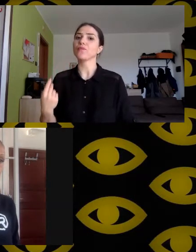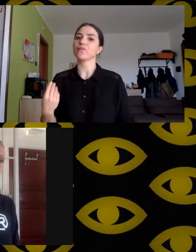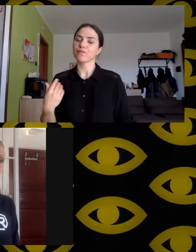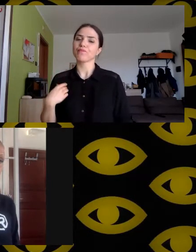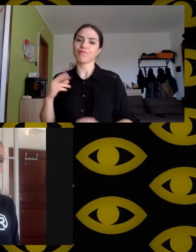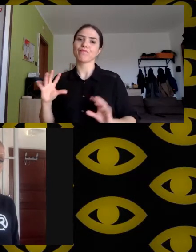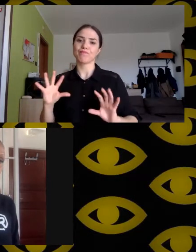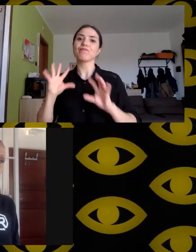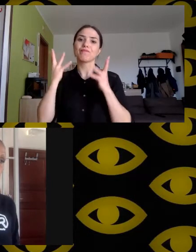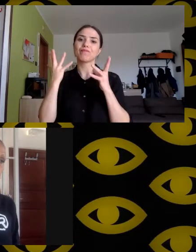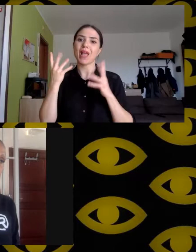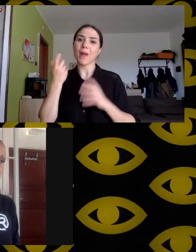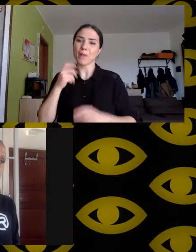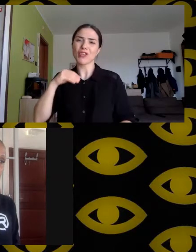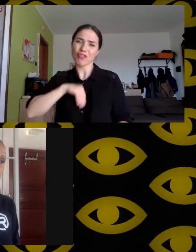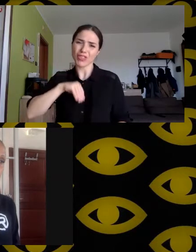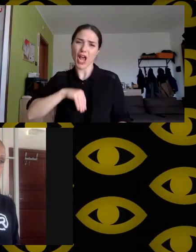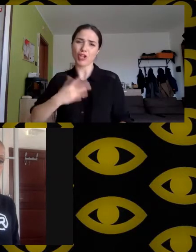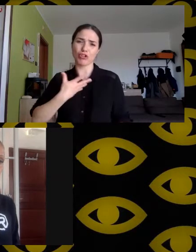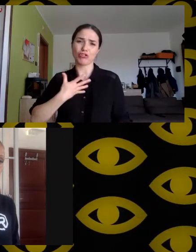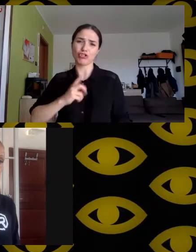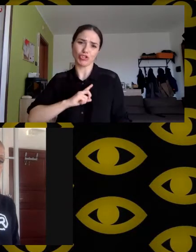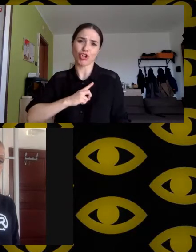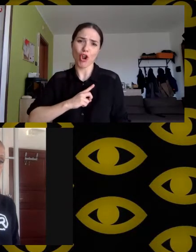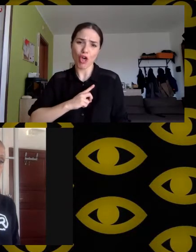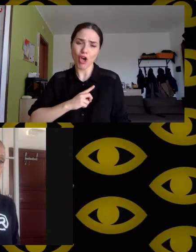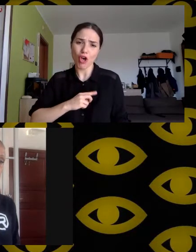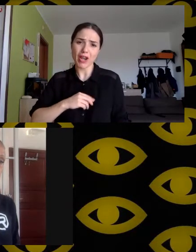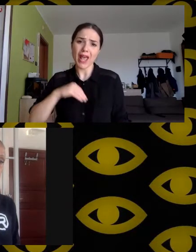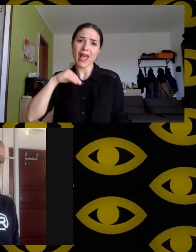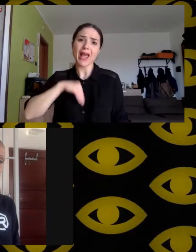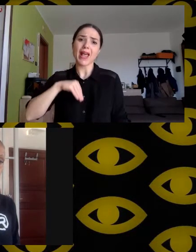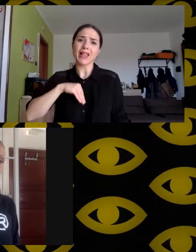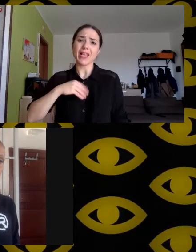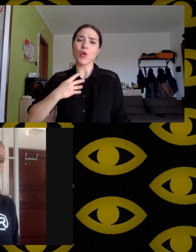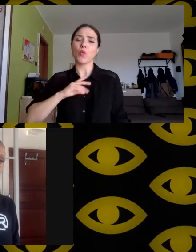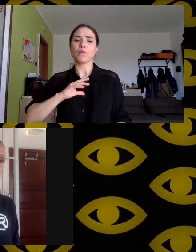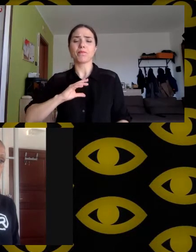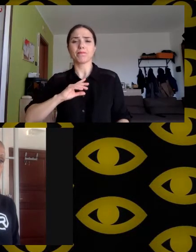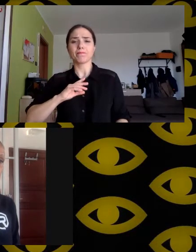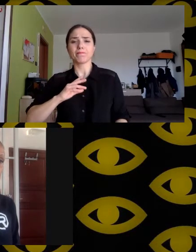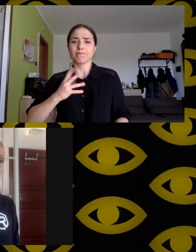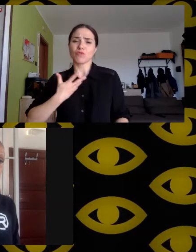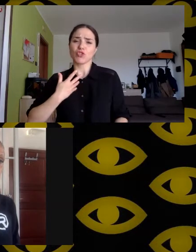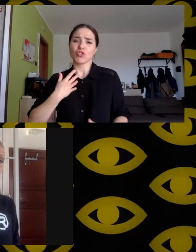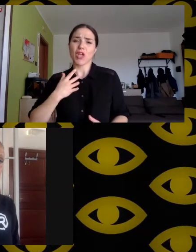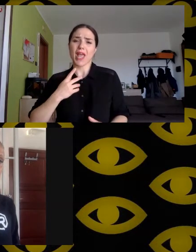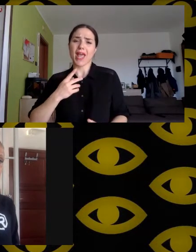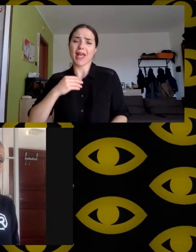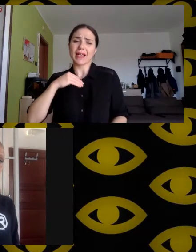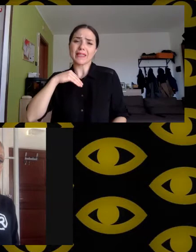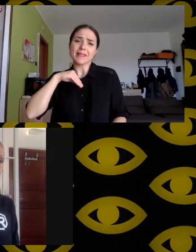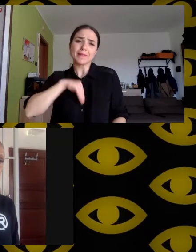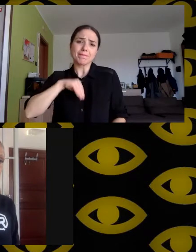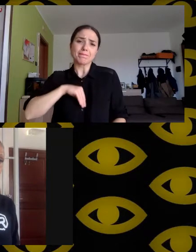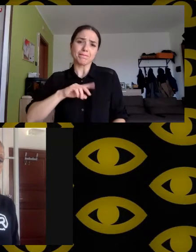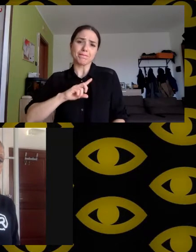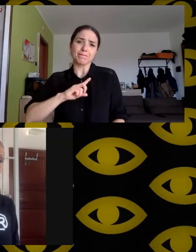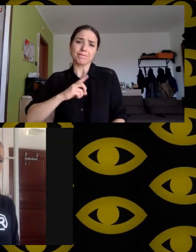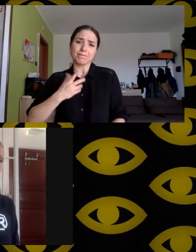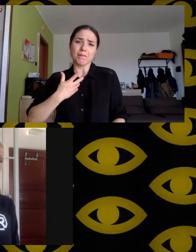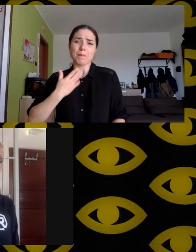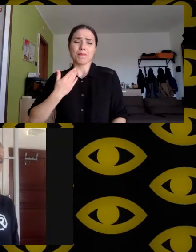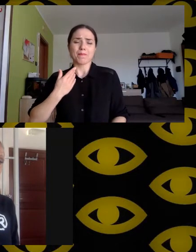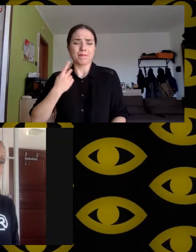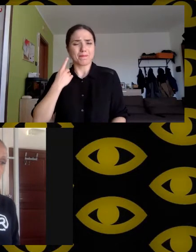arrabbio, perché non sanno il dolore che mi ha portato ad essere così, non sanno quanto stanno mancando di rispetto